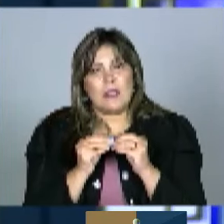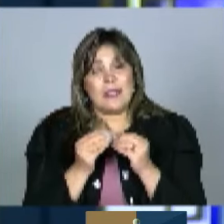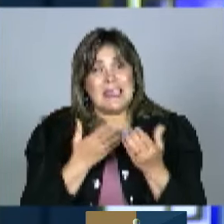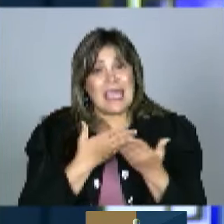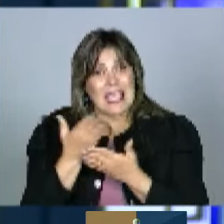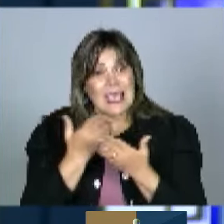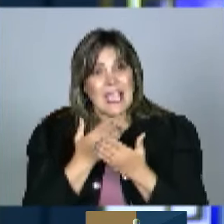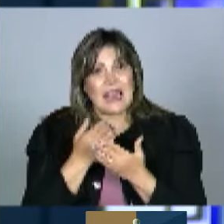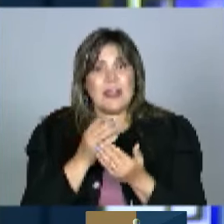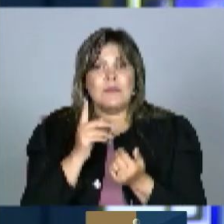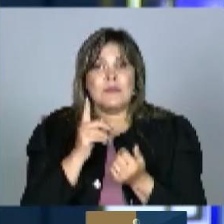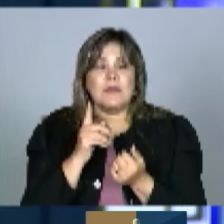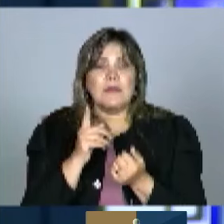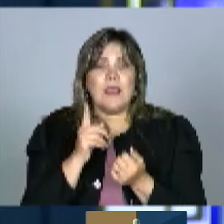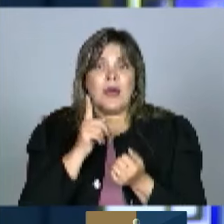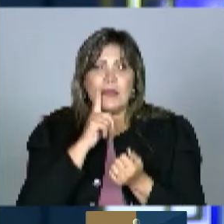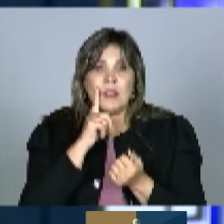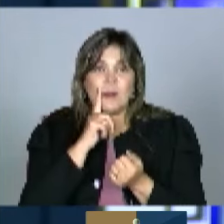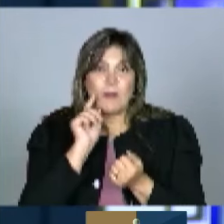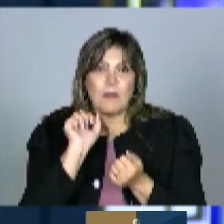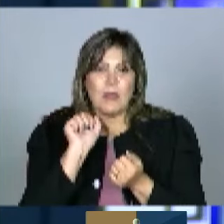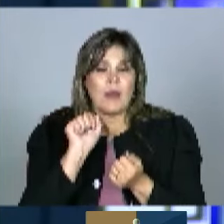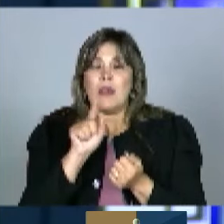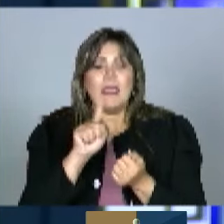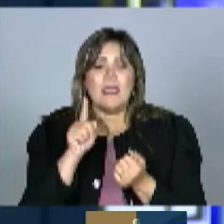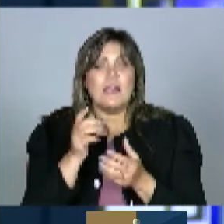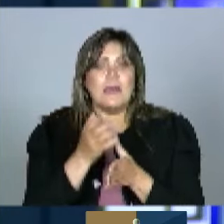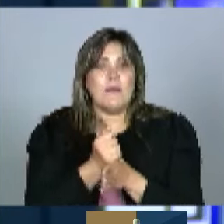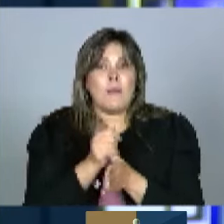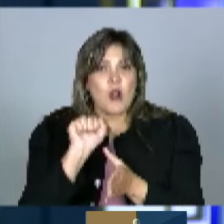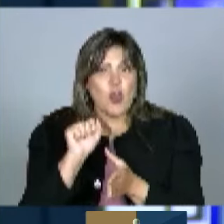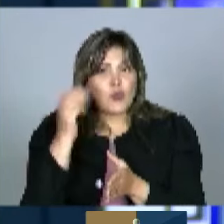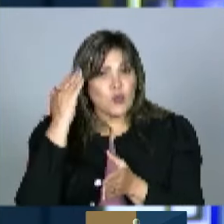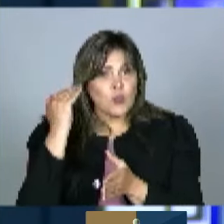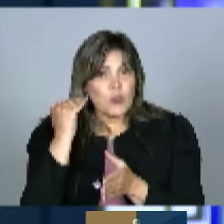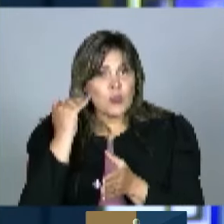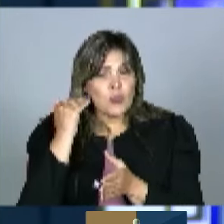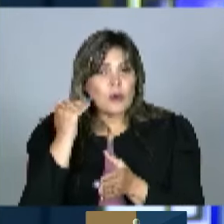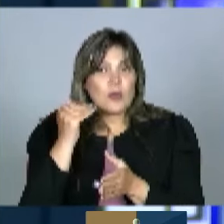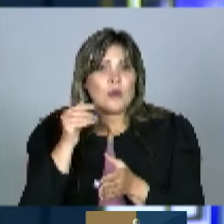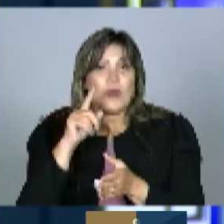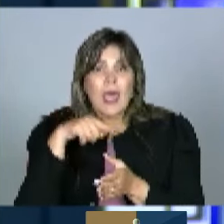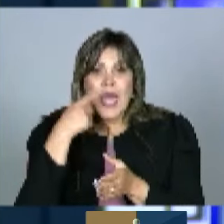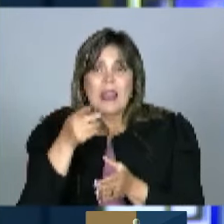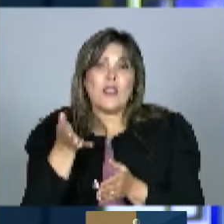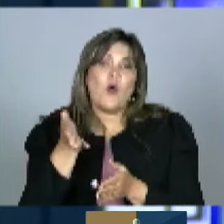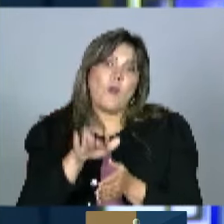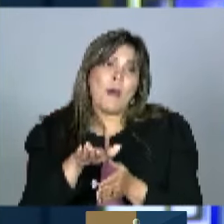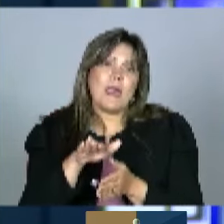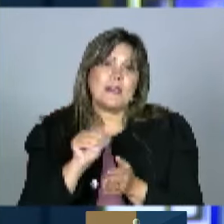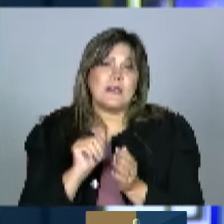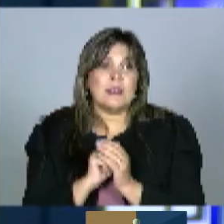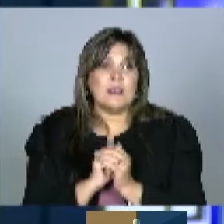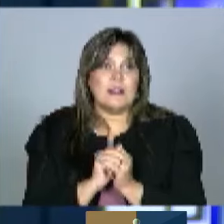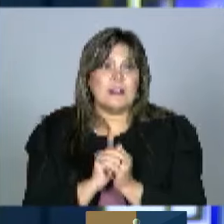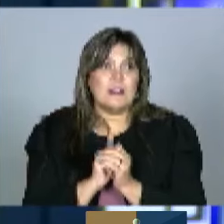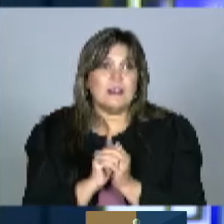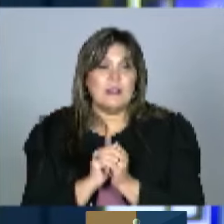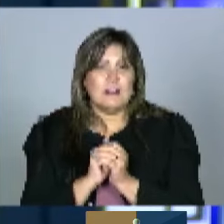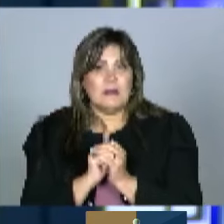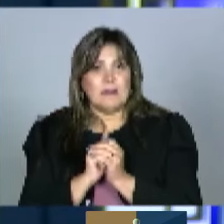وبتقول لي انت واقفه اف اف عضيه زي ما انت عايز يعني انت بتسال دلوقتي هل يجوز رفع دعوه ايصال امانه مع